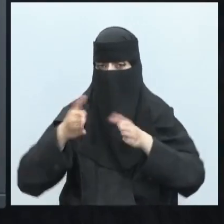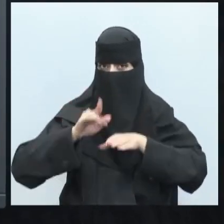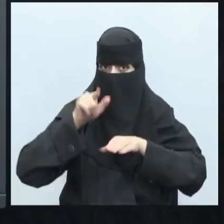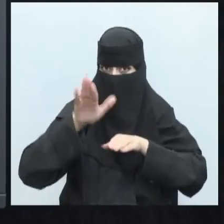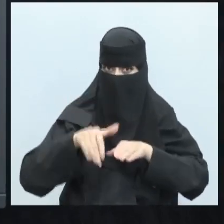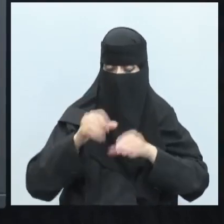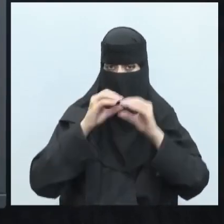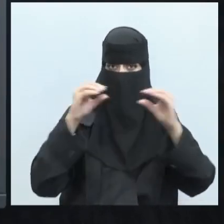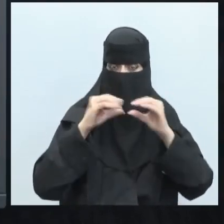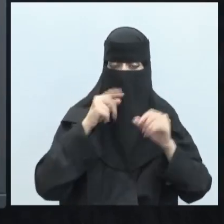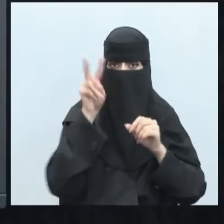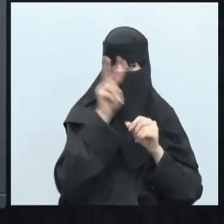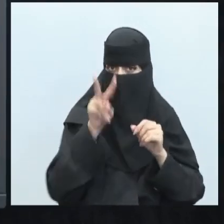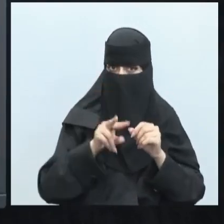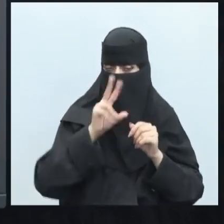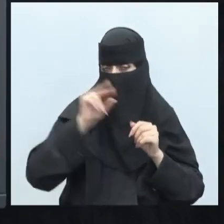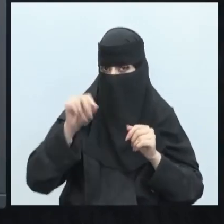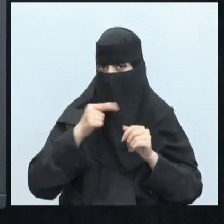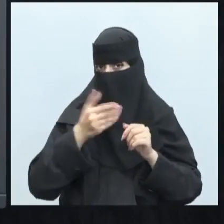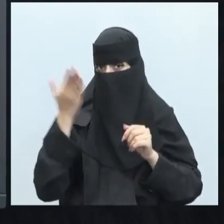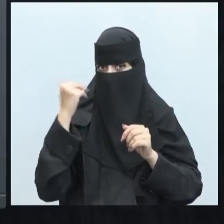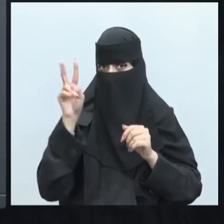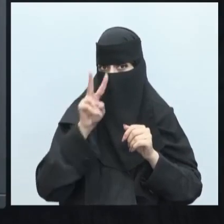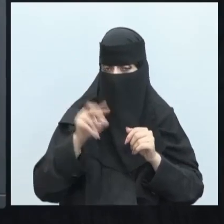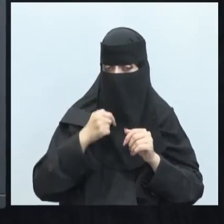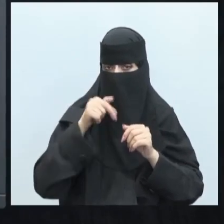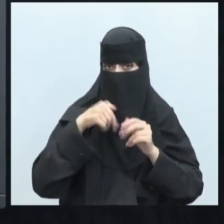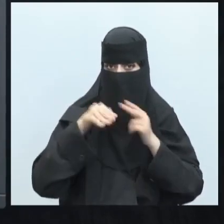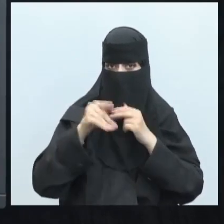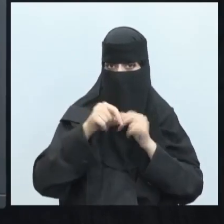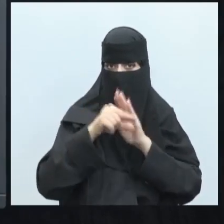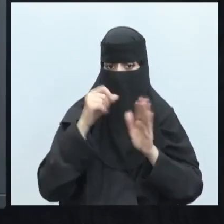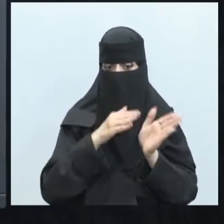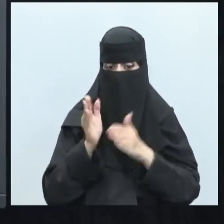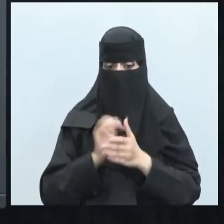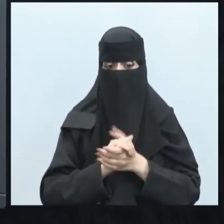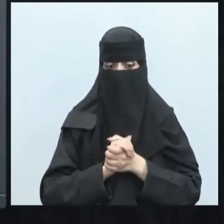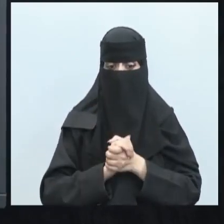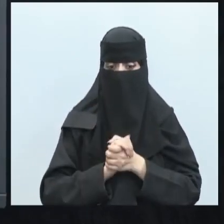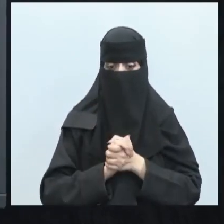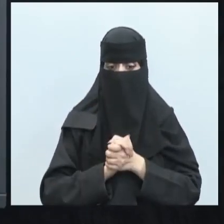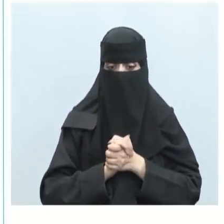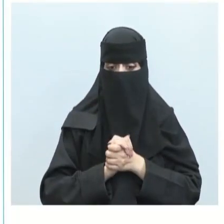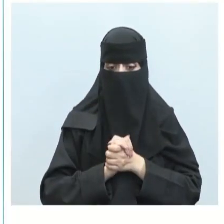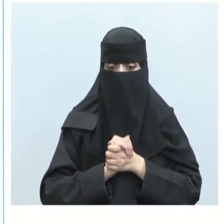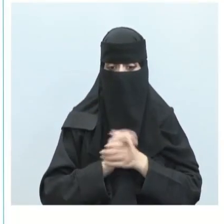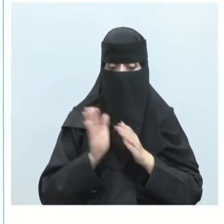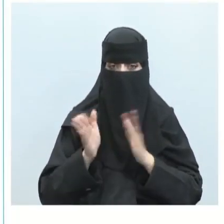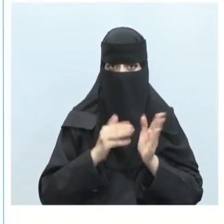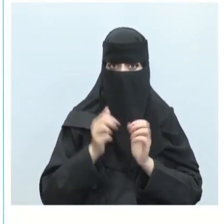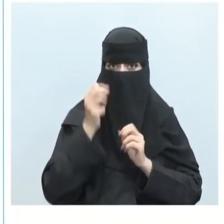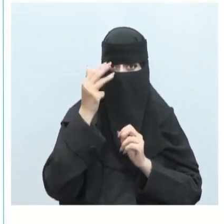بهذه الحزم وقراءتها كما تم قراءتها في خلال من خلال الدرس في السؤال